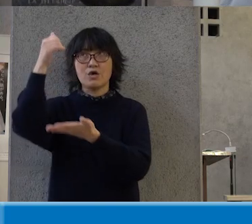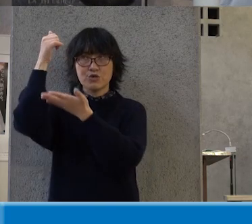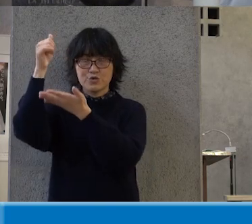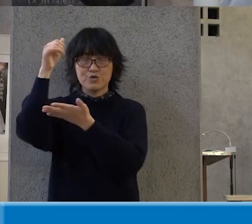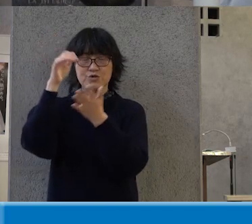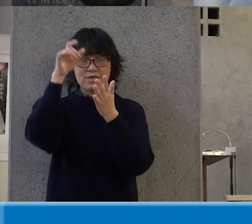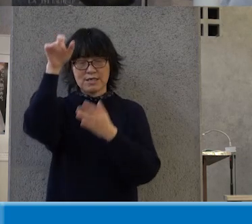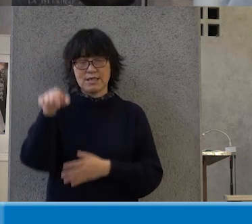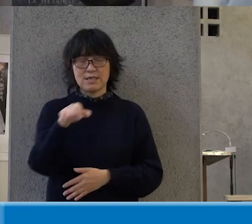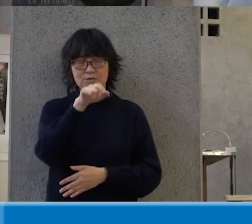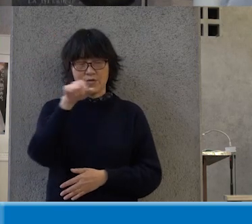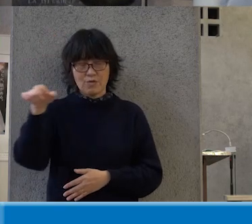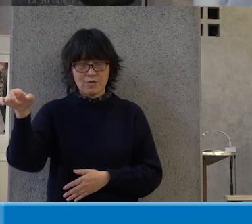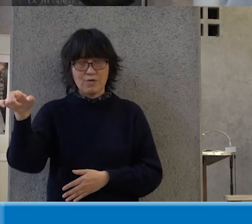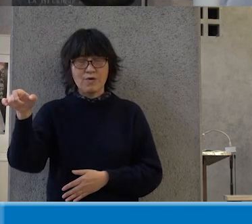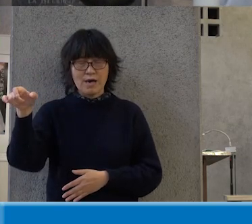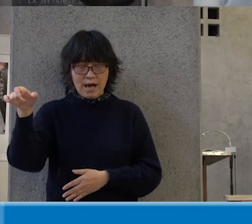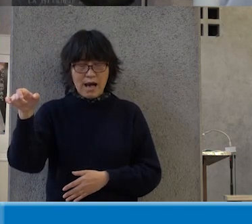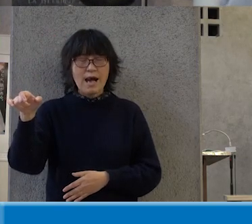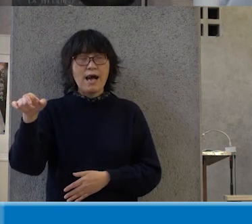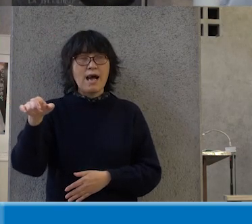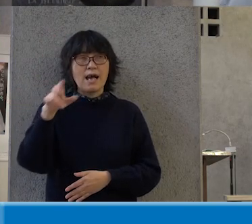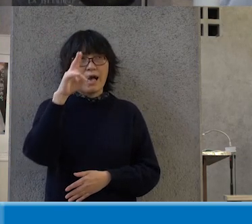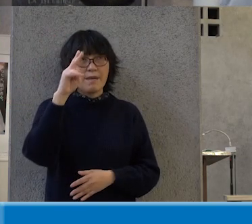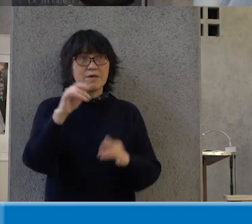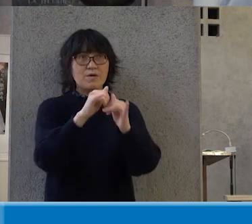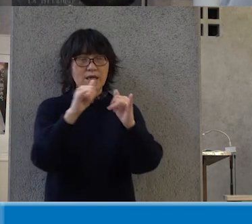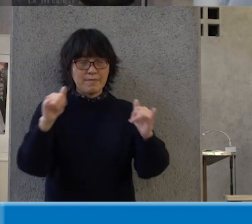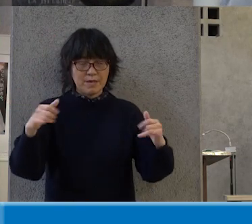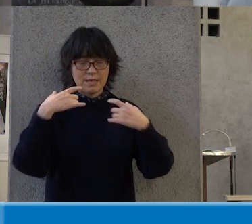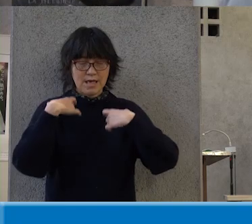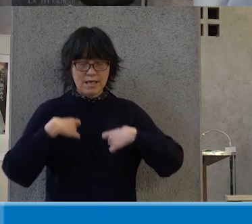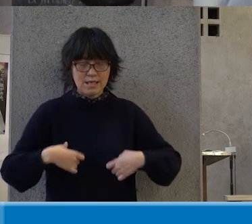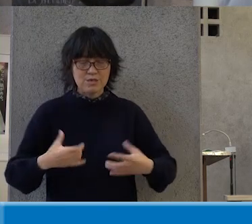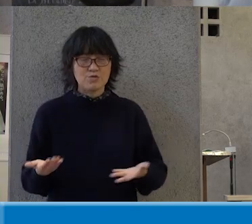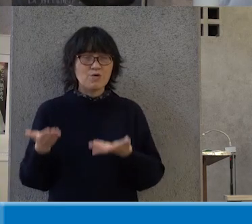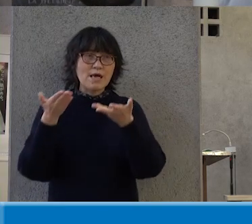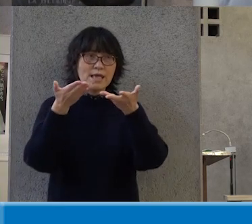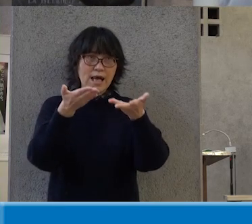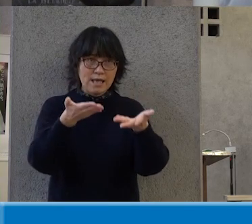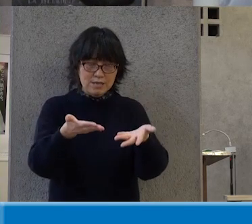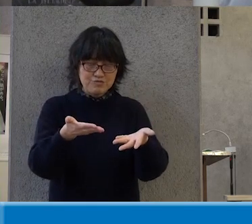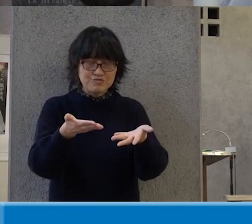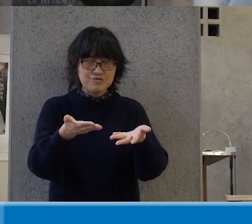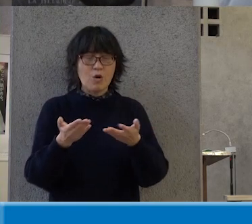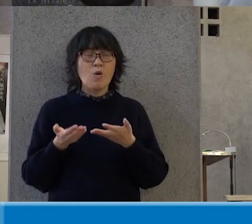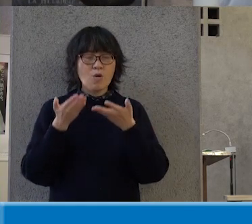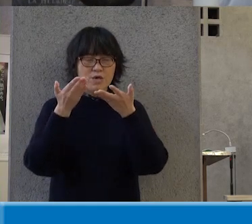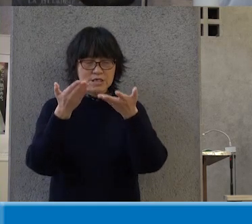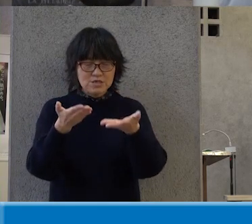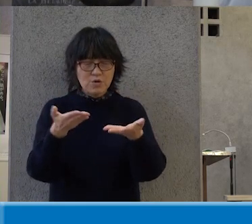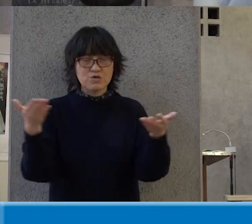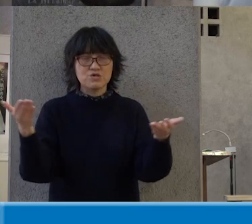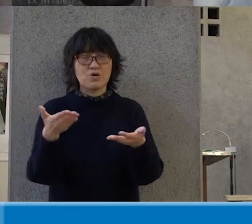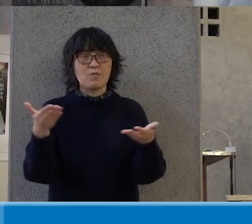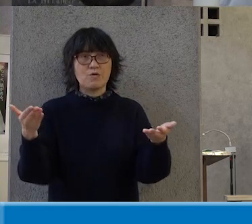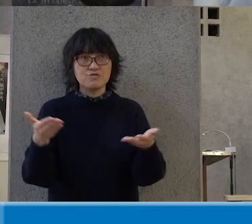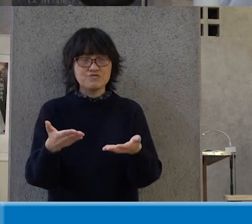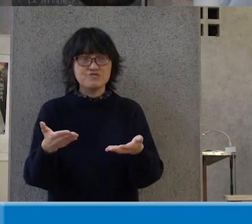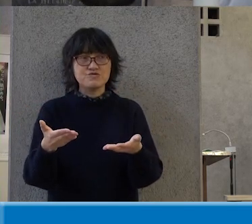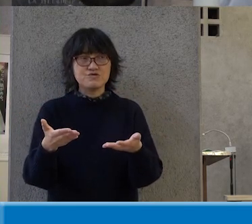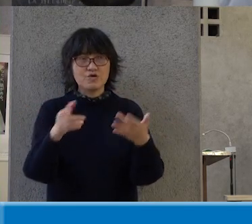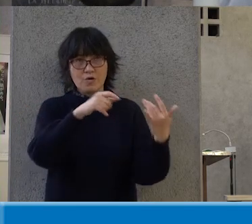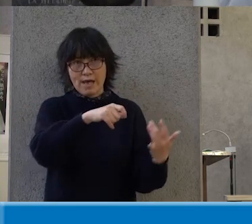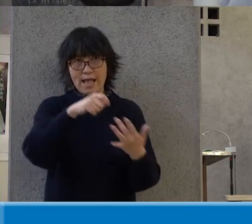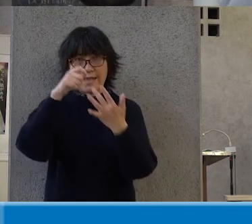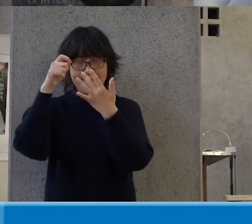は神の谷に祭司職を与え、奉仕の務めに携わる人々を選